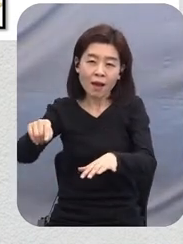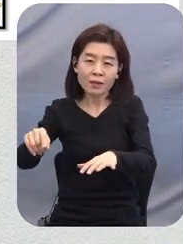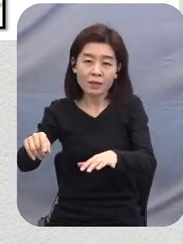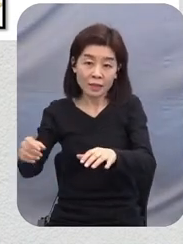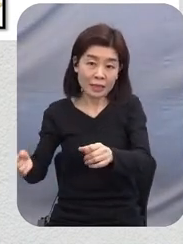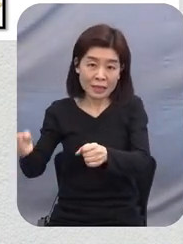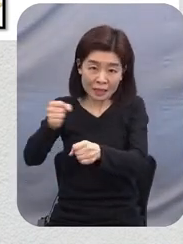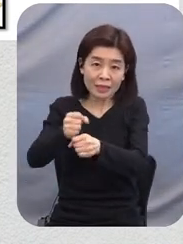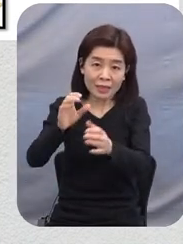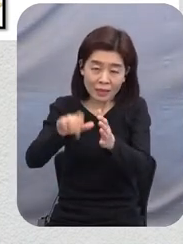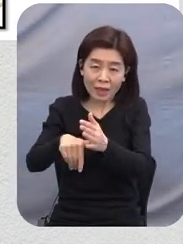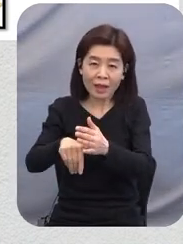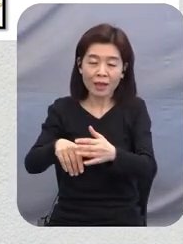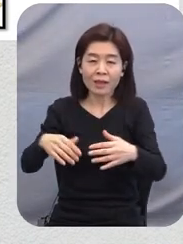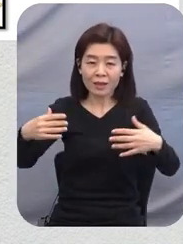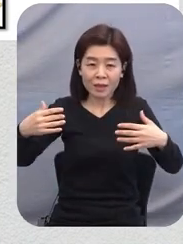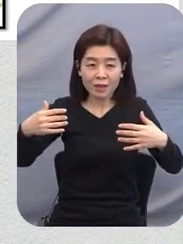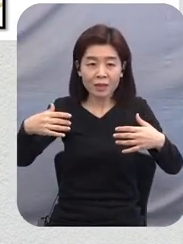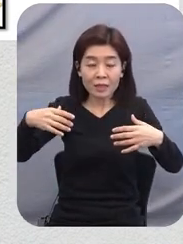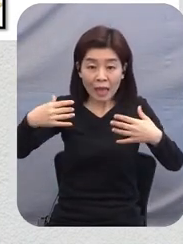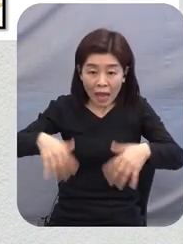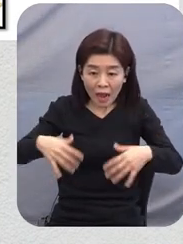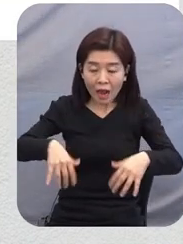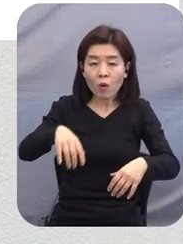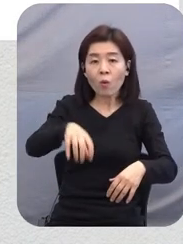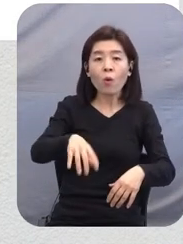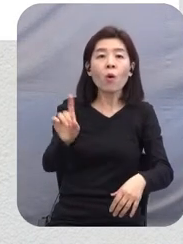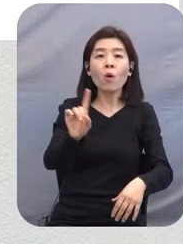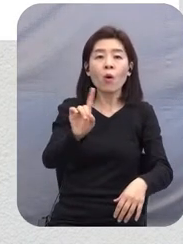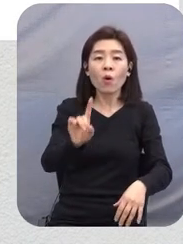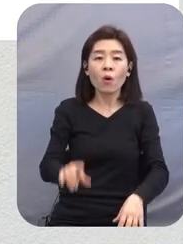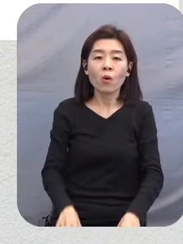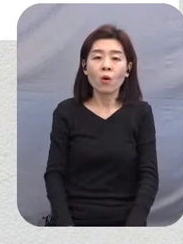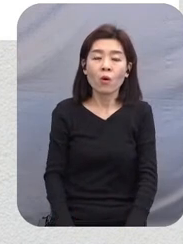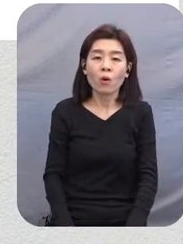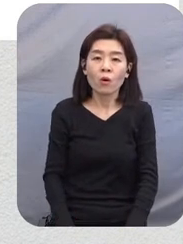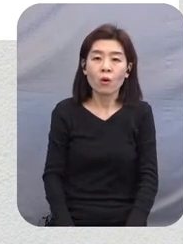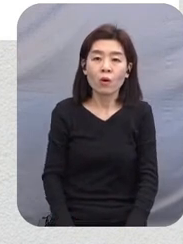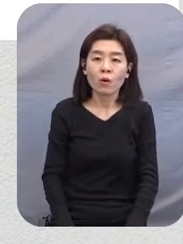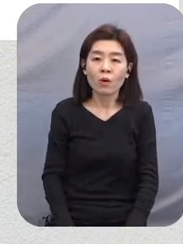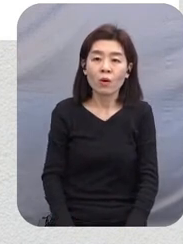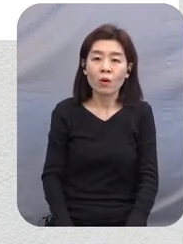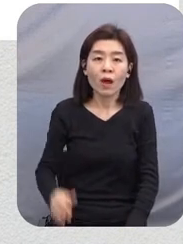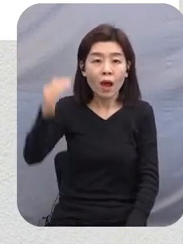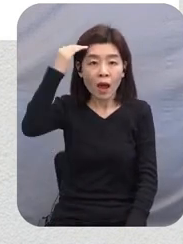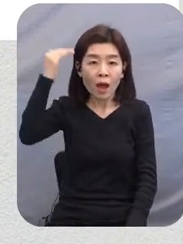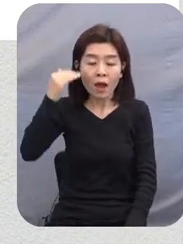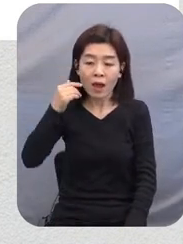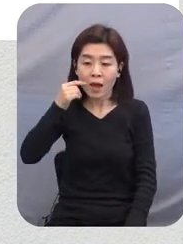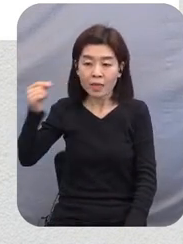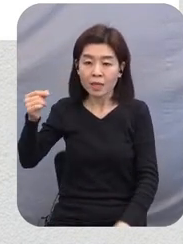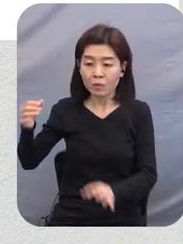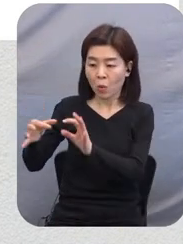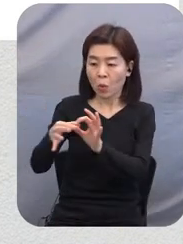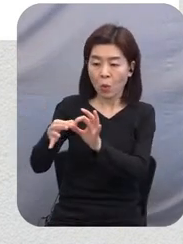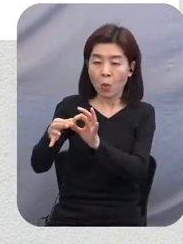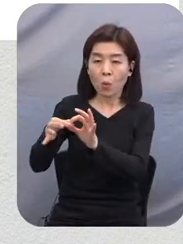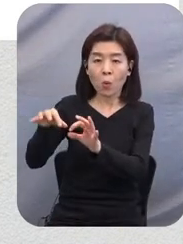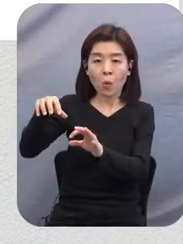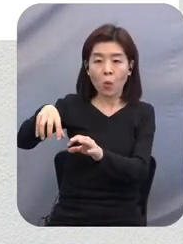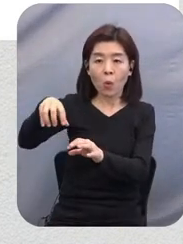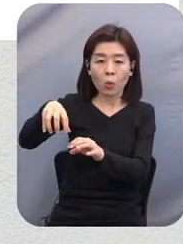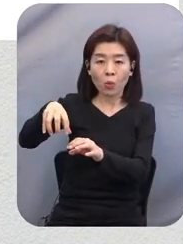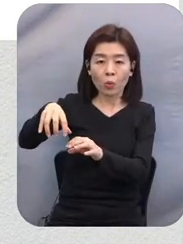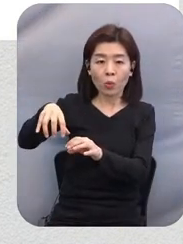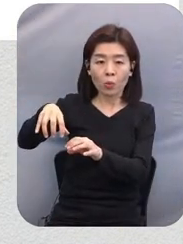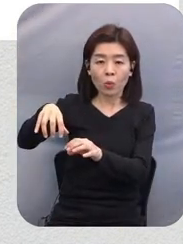태평양 제국의 가장 약한 고리가 어디냐? 바로 여기입니다. 한국과 일본을 연결시키는 바로 이